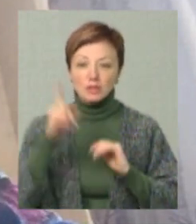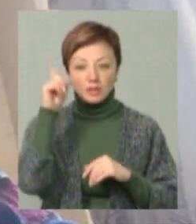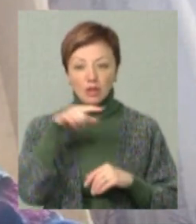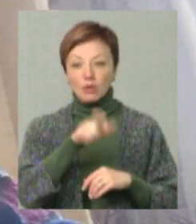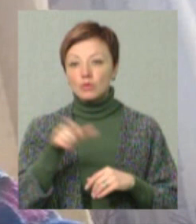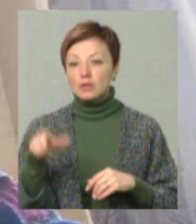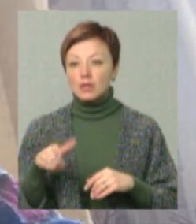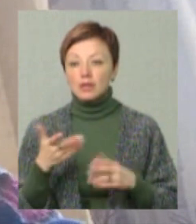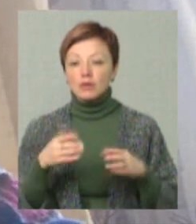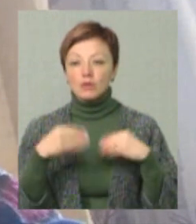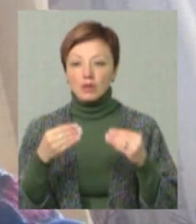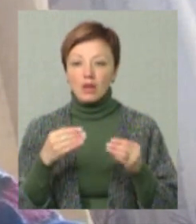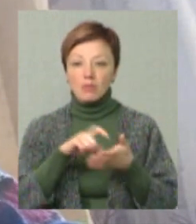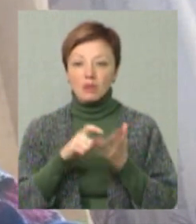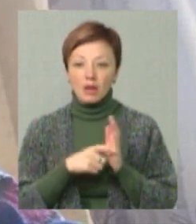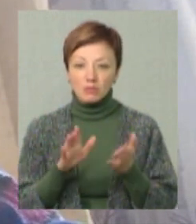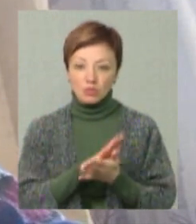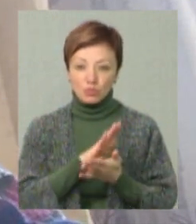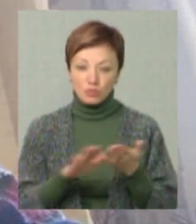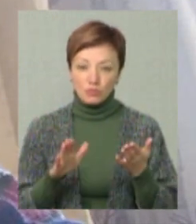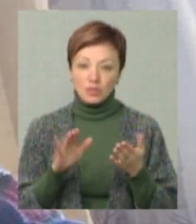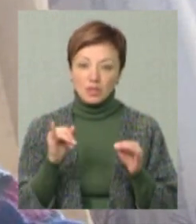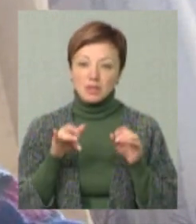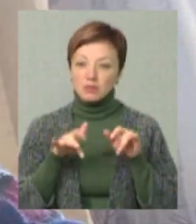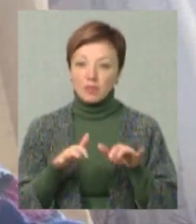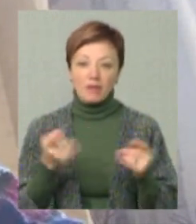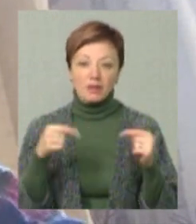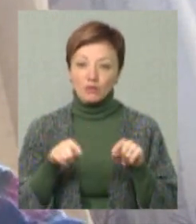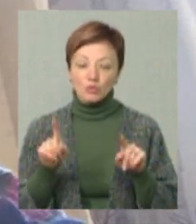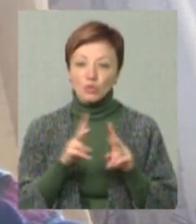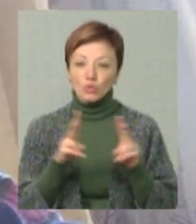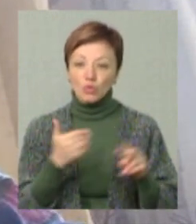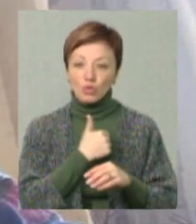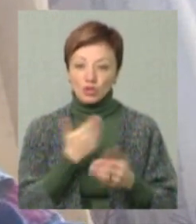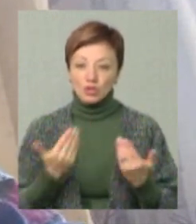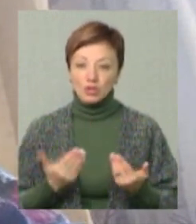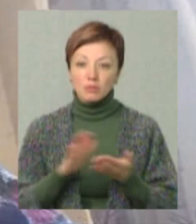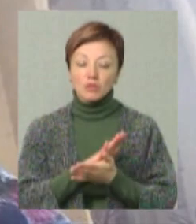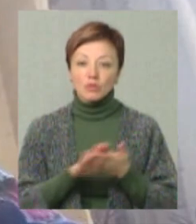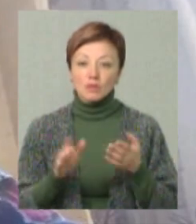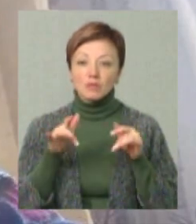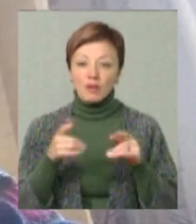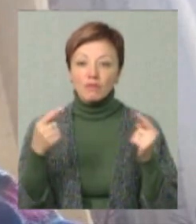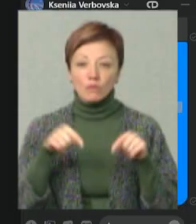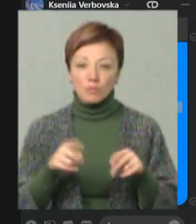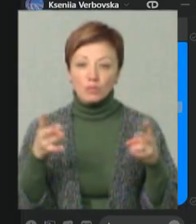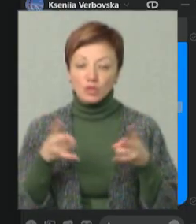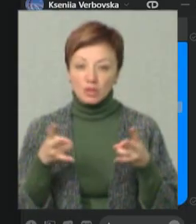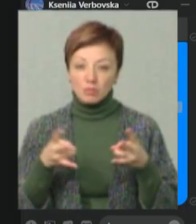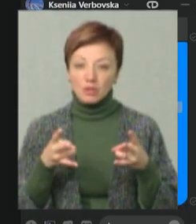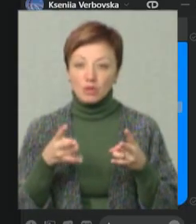людей, які дають кімнати безкоштовно. І справа не в тому, що хтось хоче жити безкоштовно, справа в тому, що